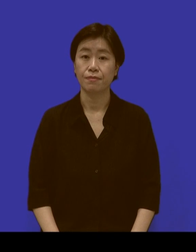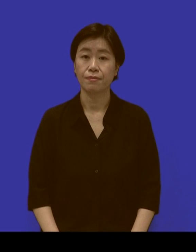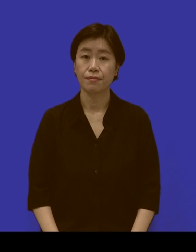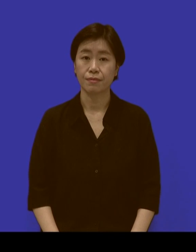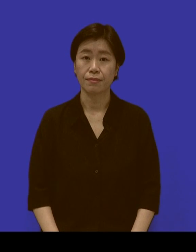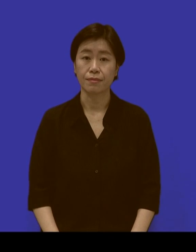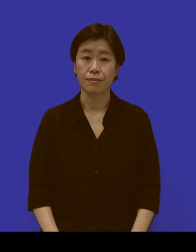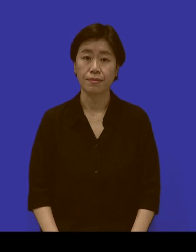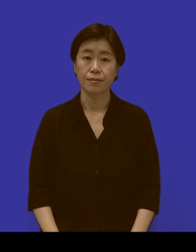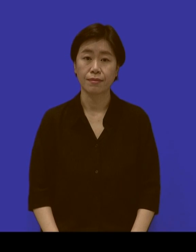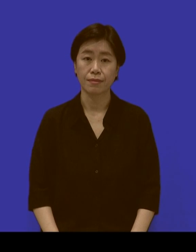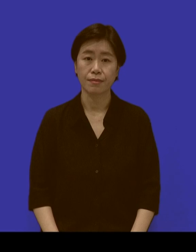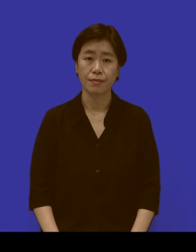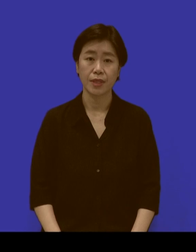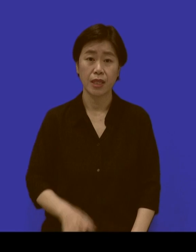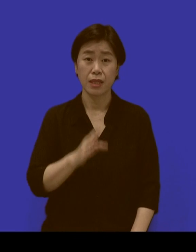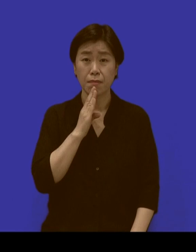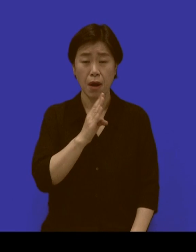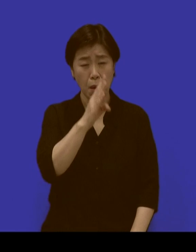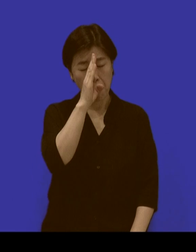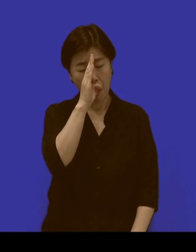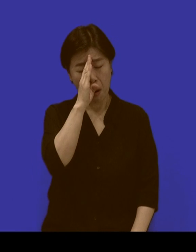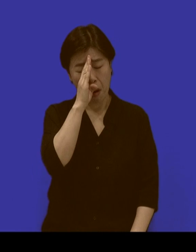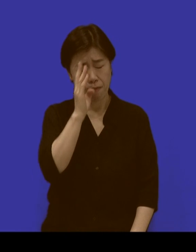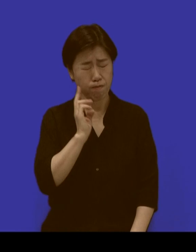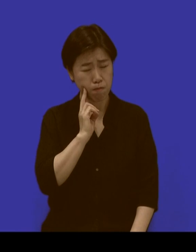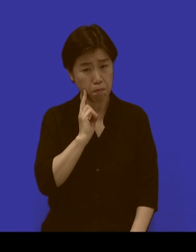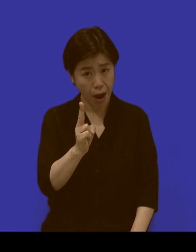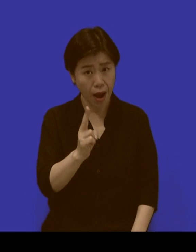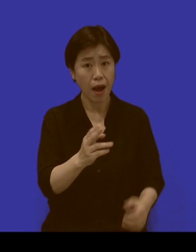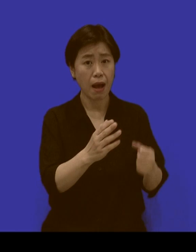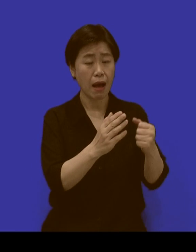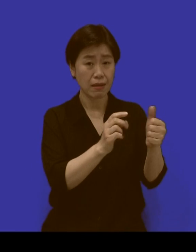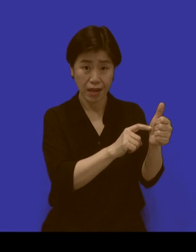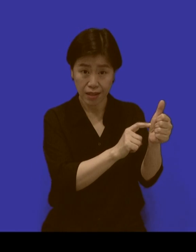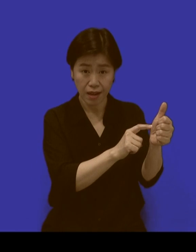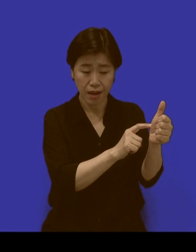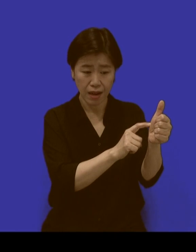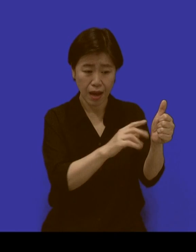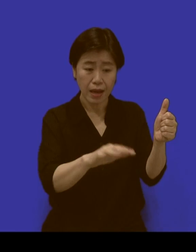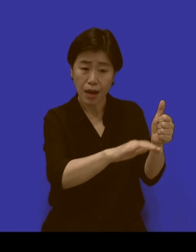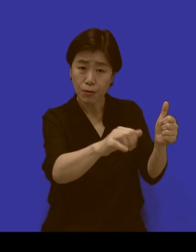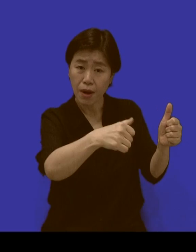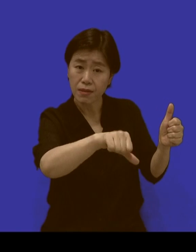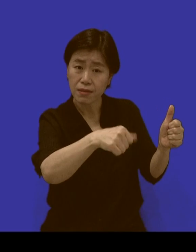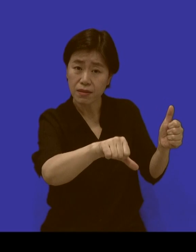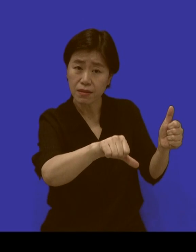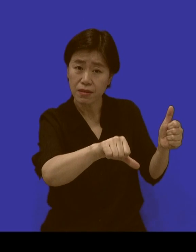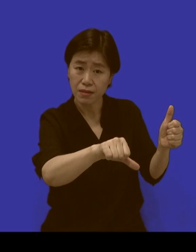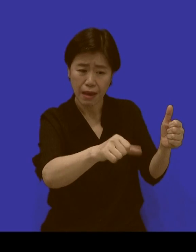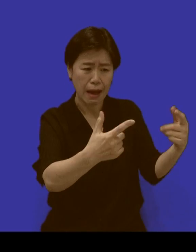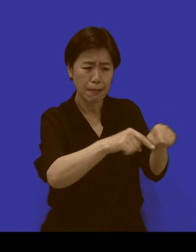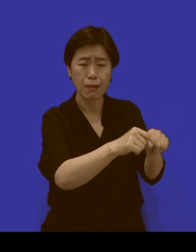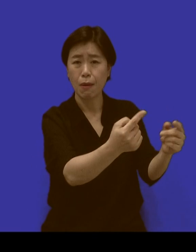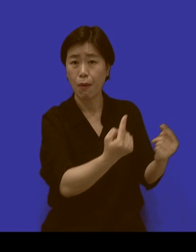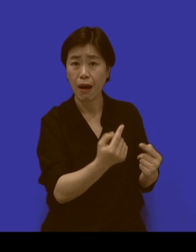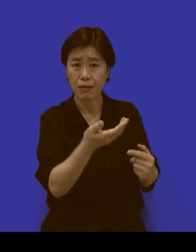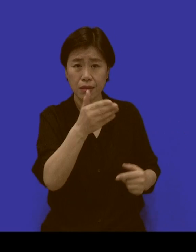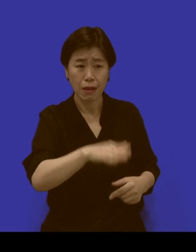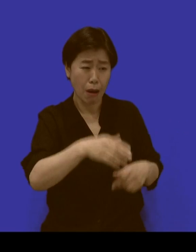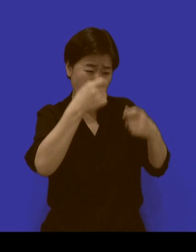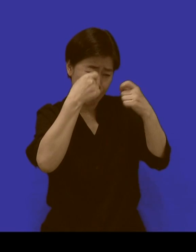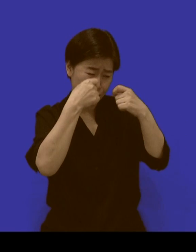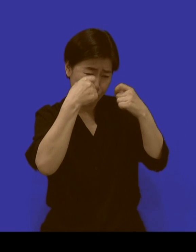호스피스로 가서 너무 침울한 상황에서 같이 왔던 아들들도 막 울고 계신 그 상황에서 너무 또 안타까운 마음에 하나님이